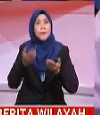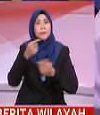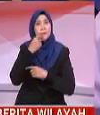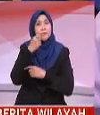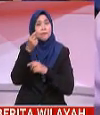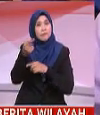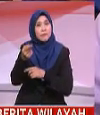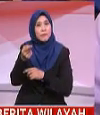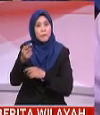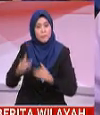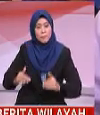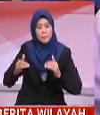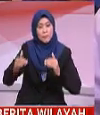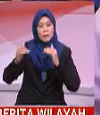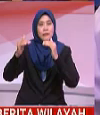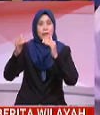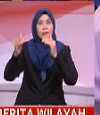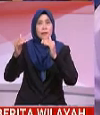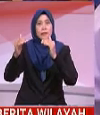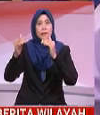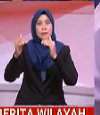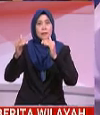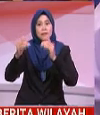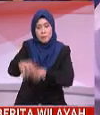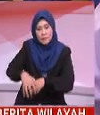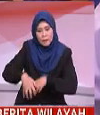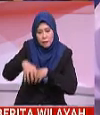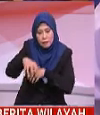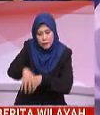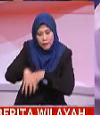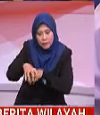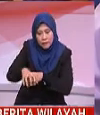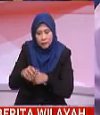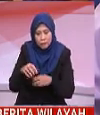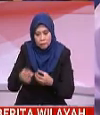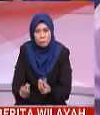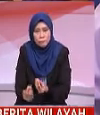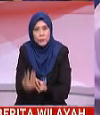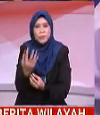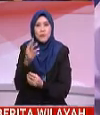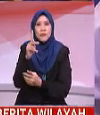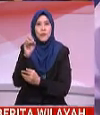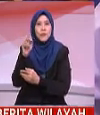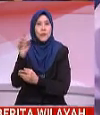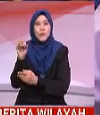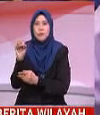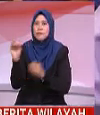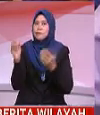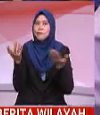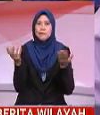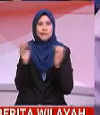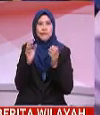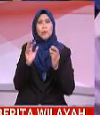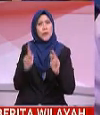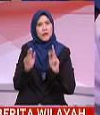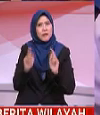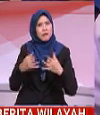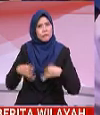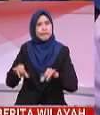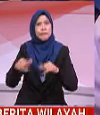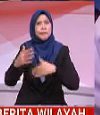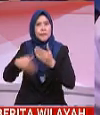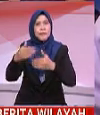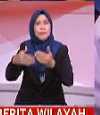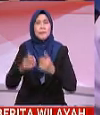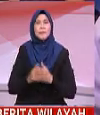mengatakan di peringkat penanam koko khususnya tidak terjejas secara langsung. Cuma mungkin